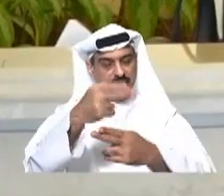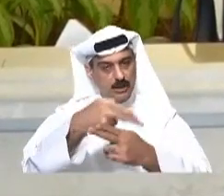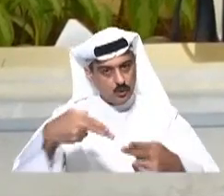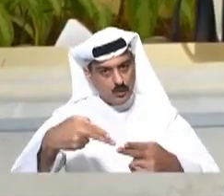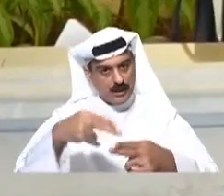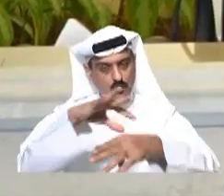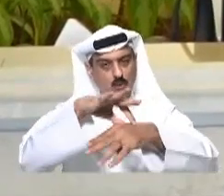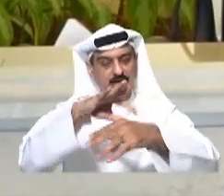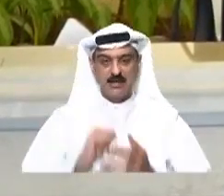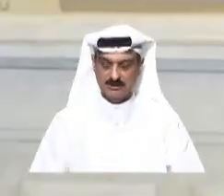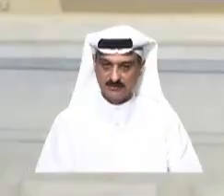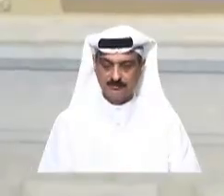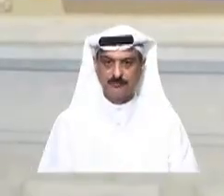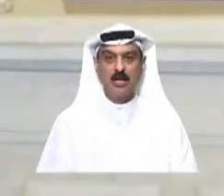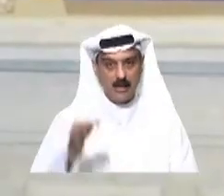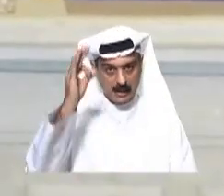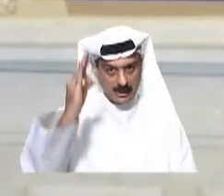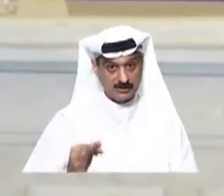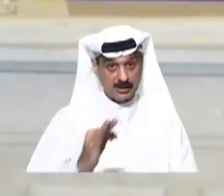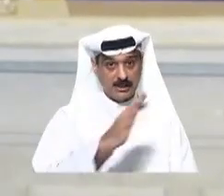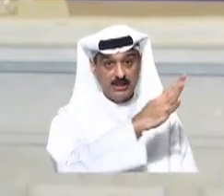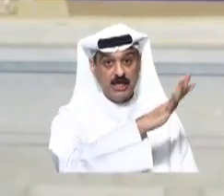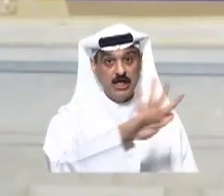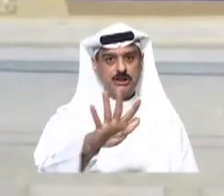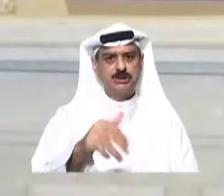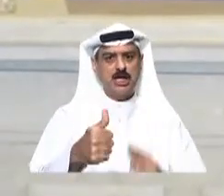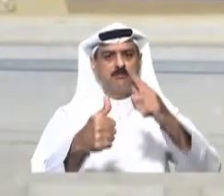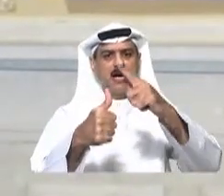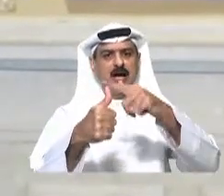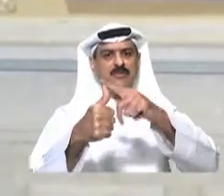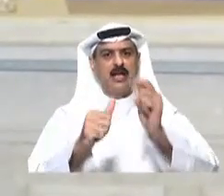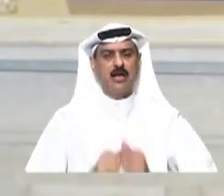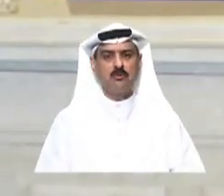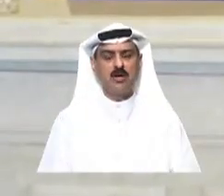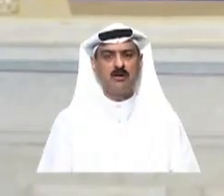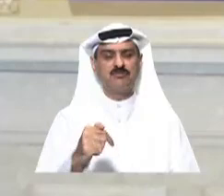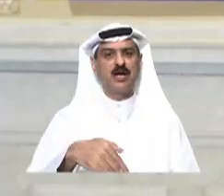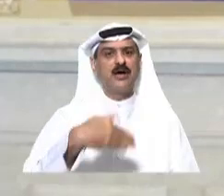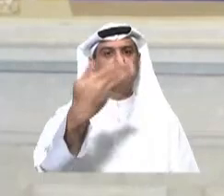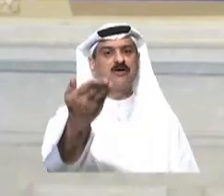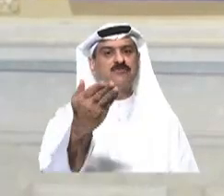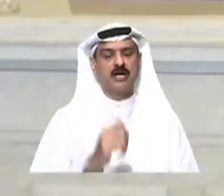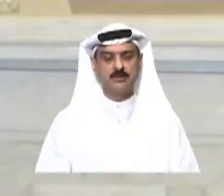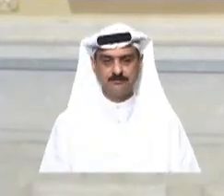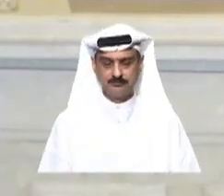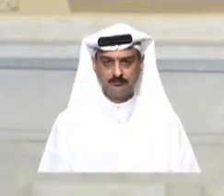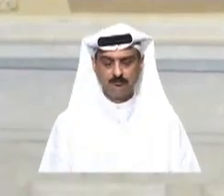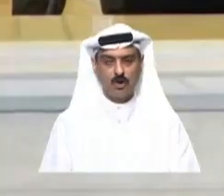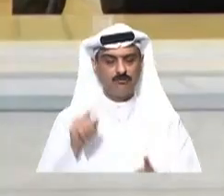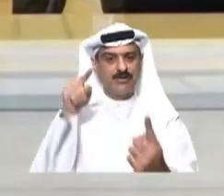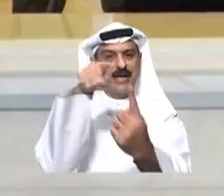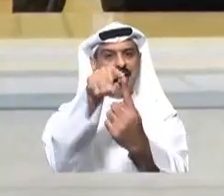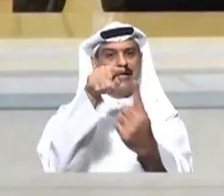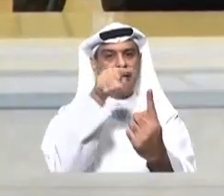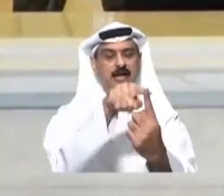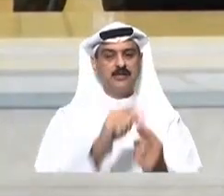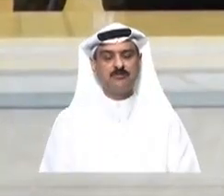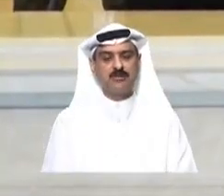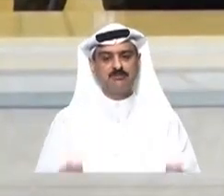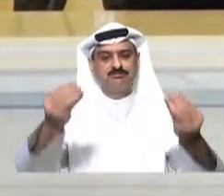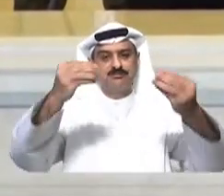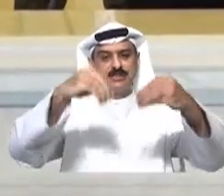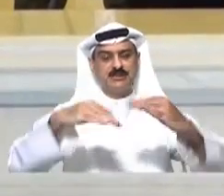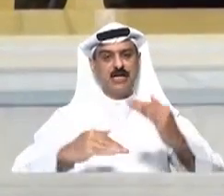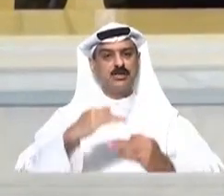والتأكيد على أن الشعب هو صاحب الكلمة المسموعة في تقرير مصيره وتحقيق كل ما من شأنه تعزيز مكانته